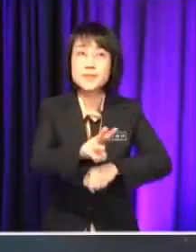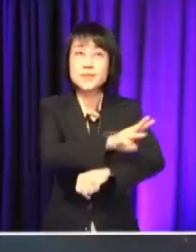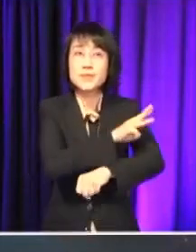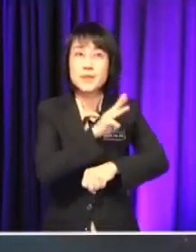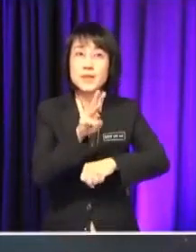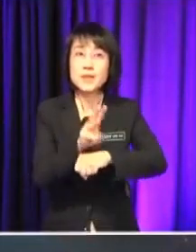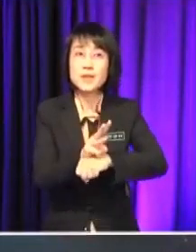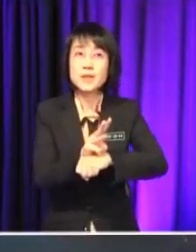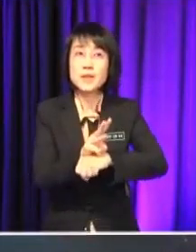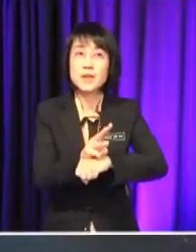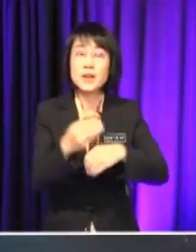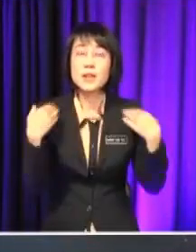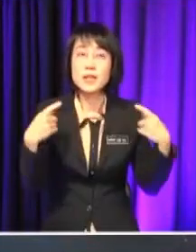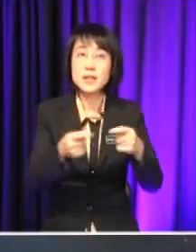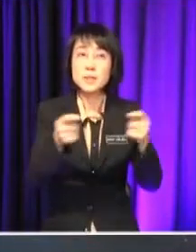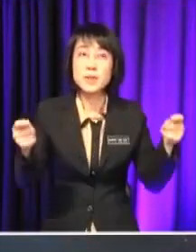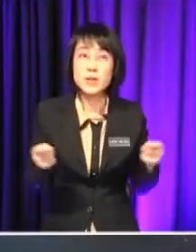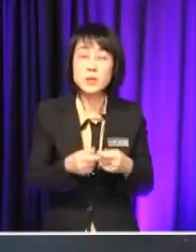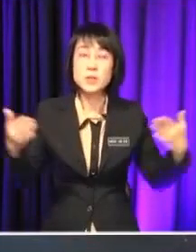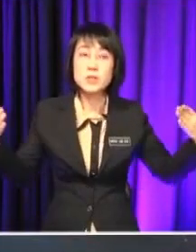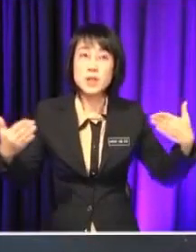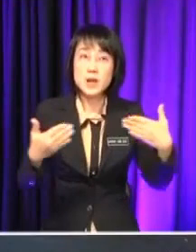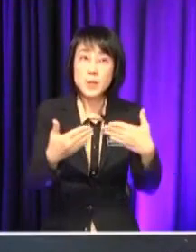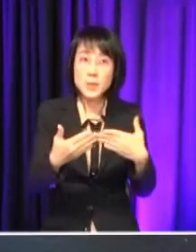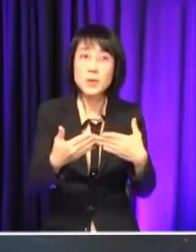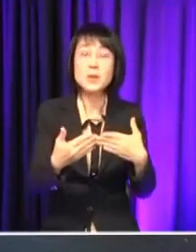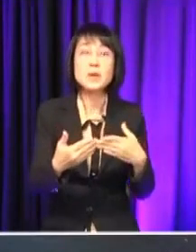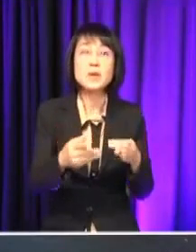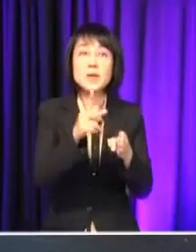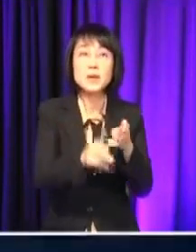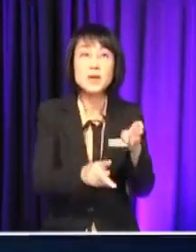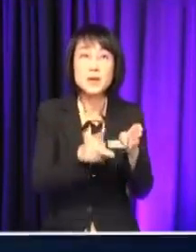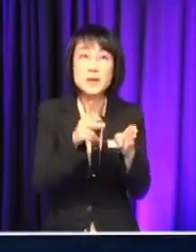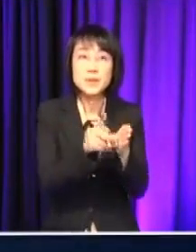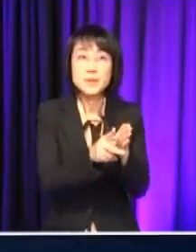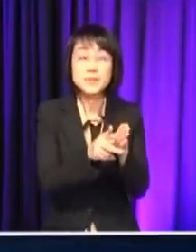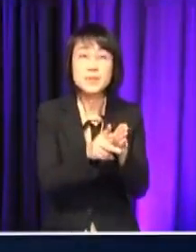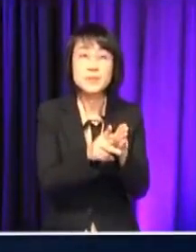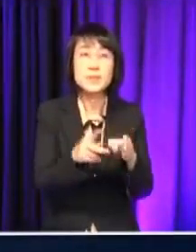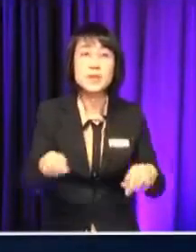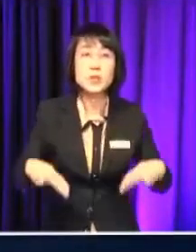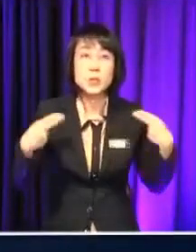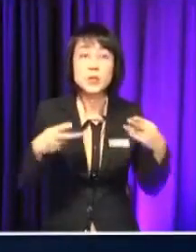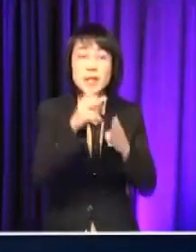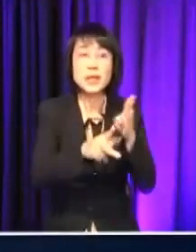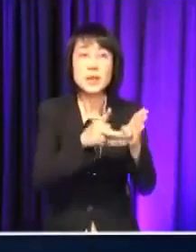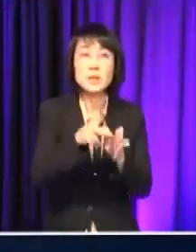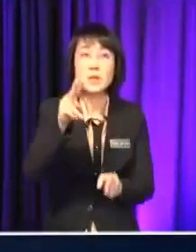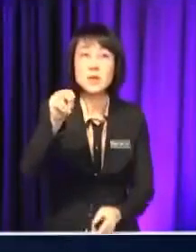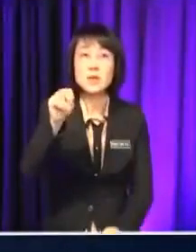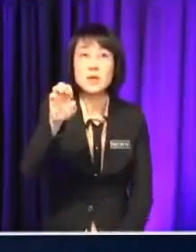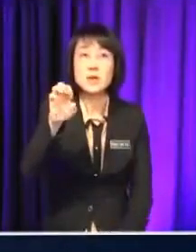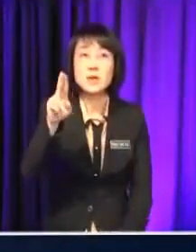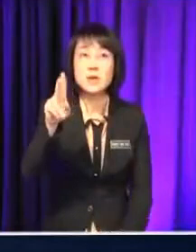akan ada pot untuk penyambungan kabel hidup dan juga kabel netral Oke Kemudian untuk